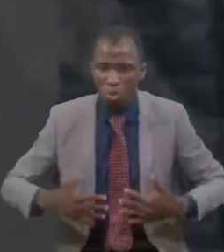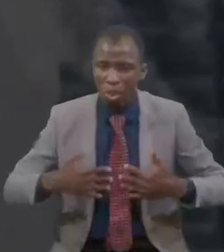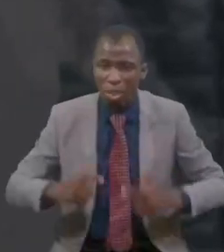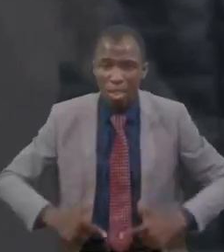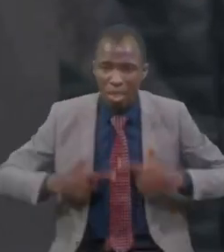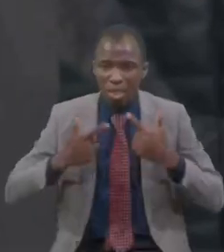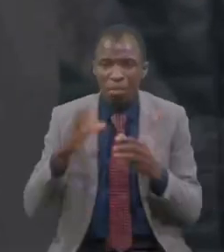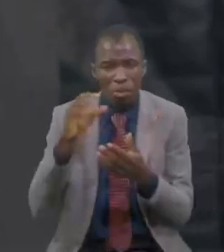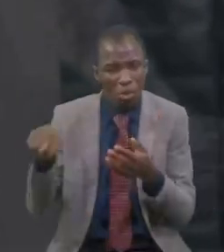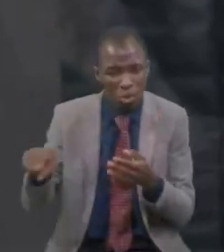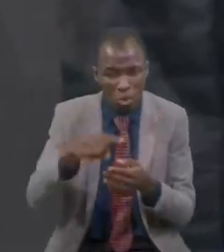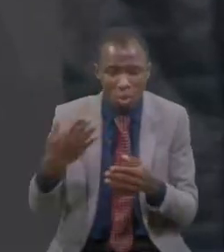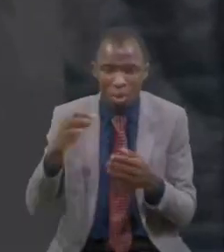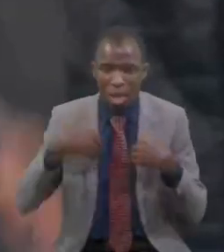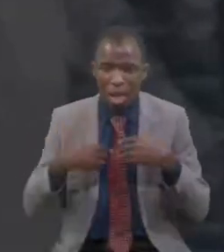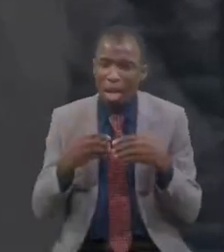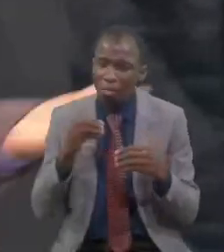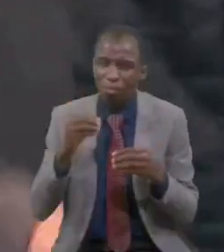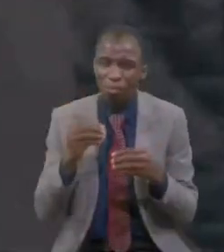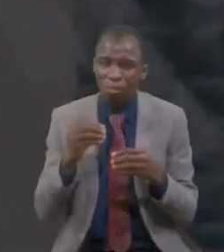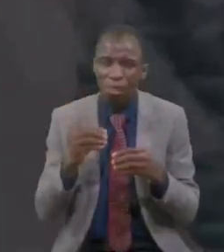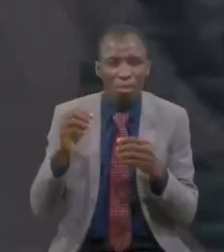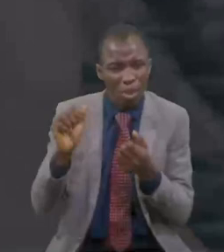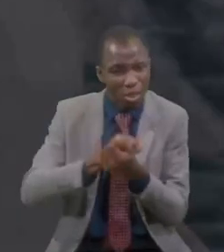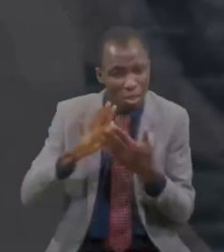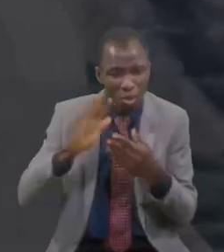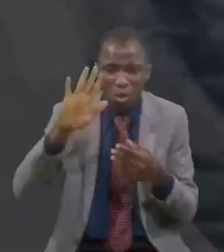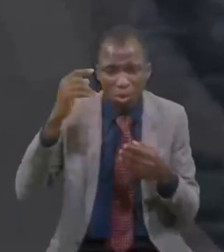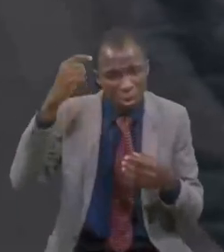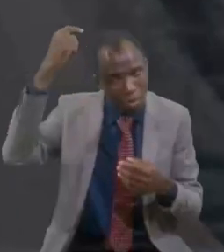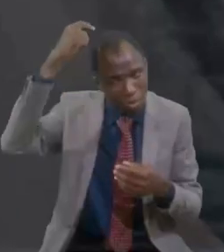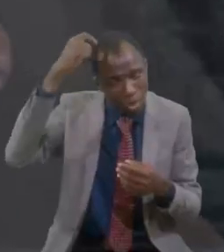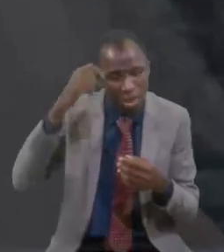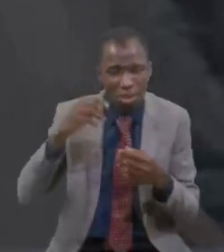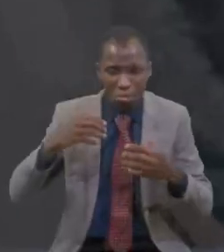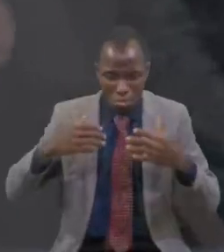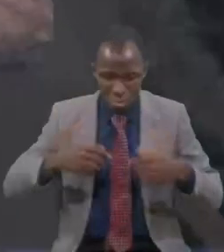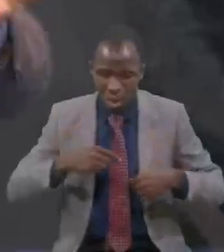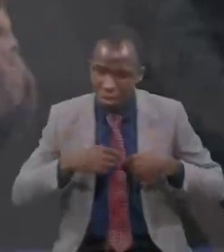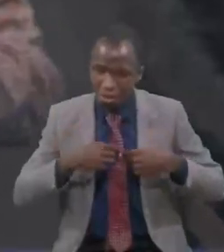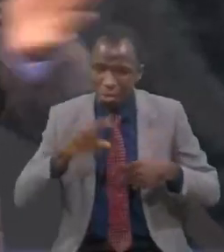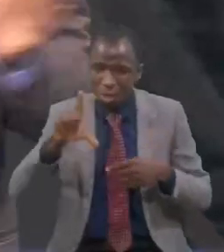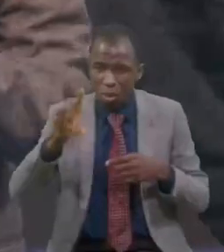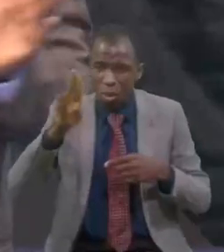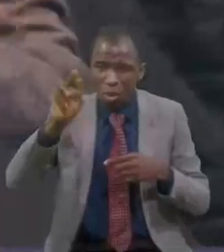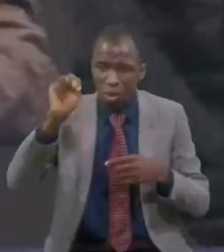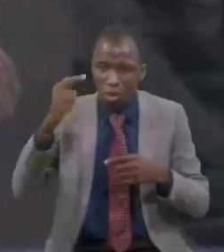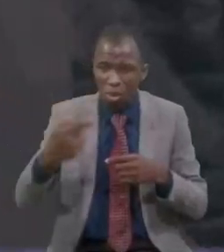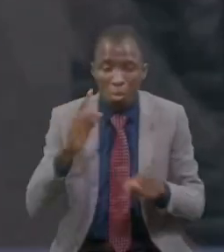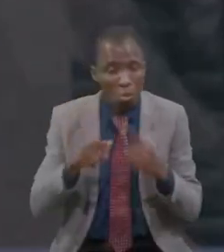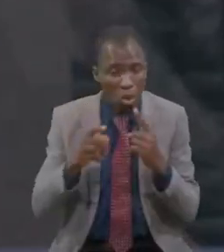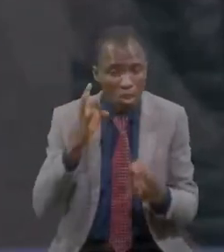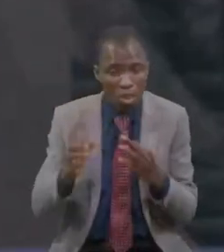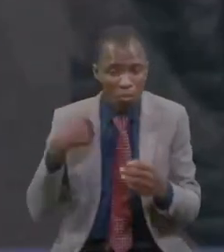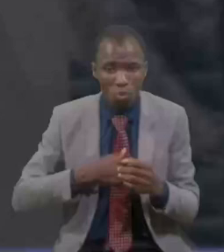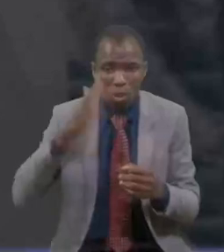que ce que vous avez a déjà rangé votre cœur vos poumons votre cerveau et partout mais